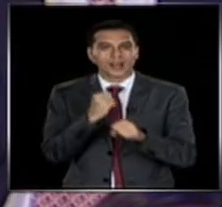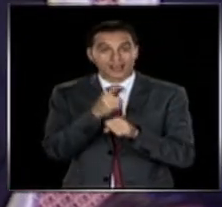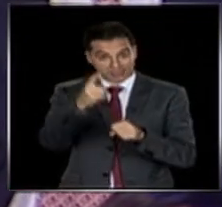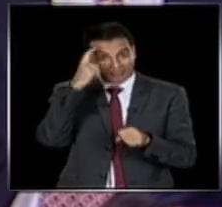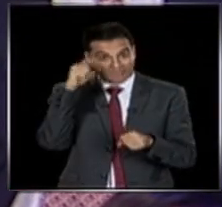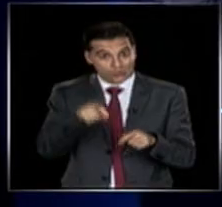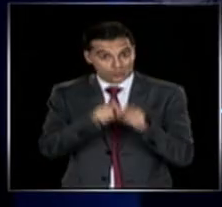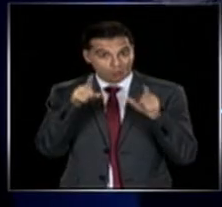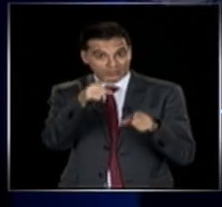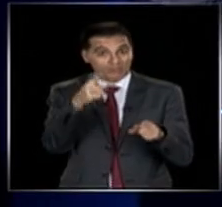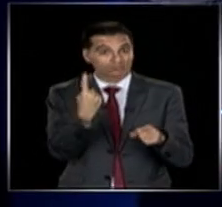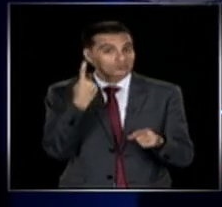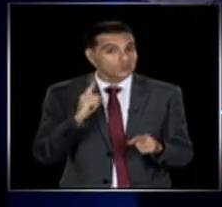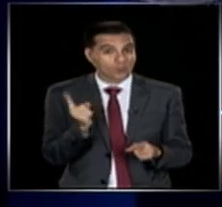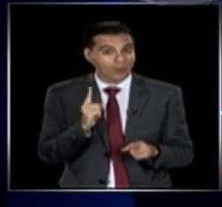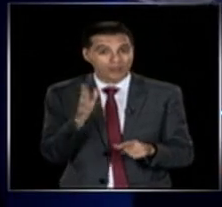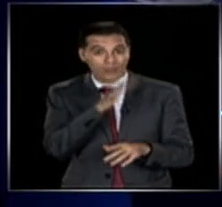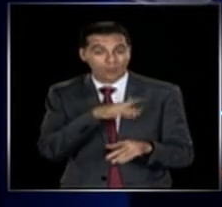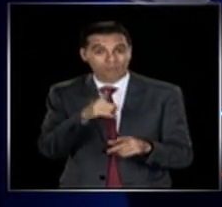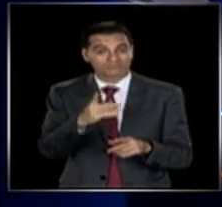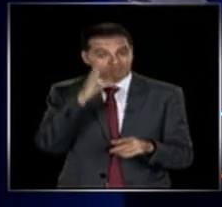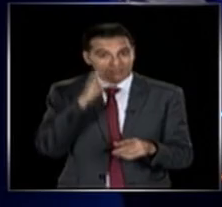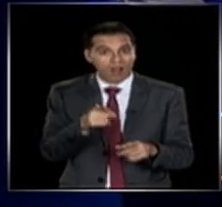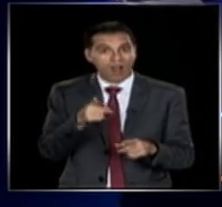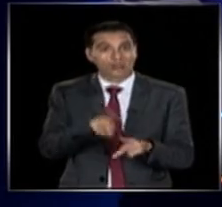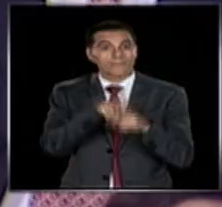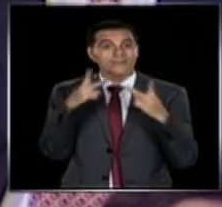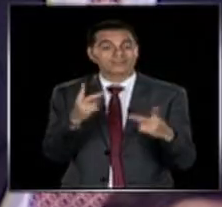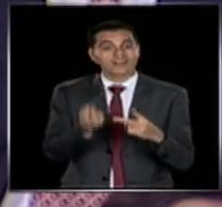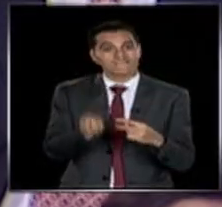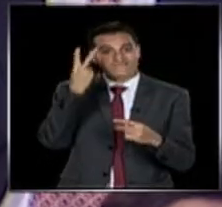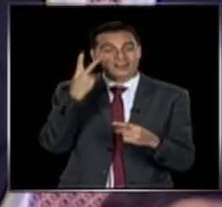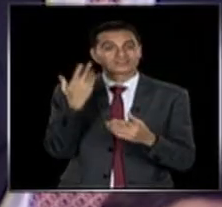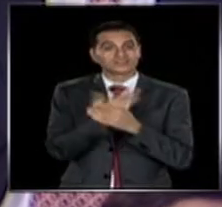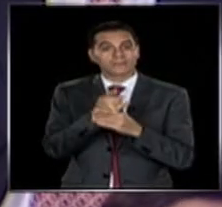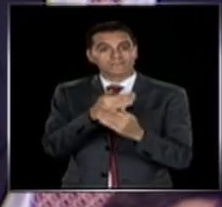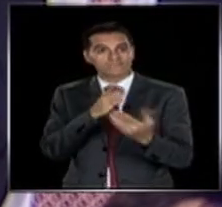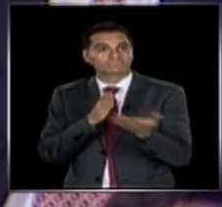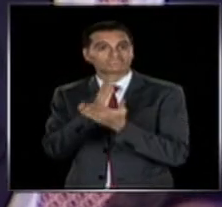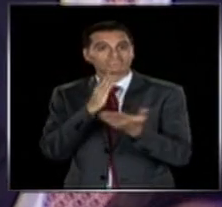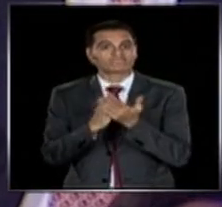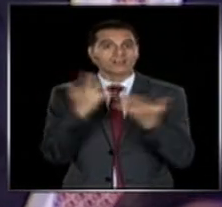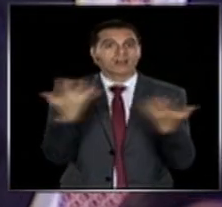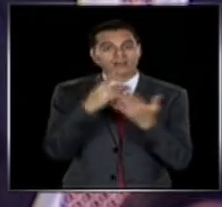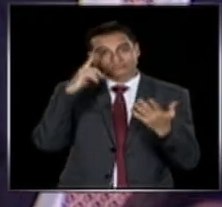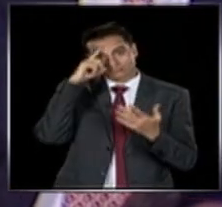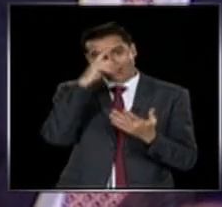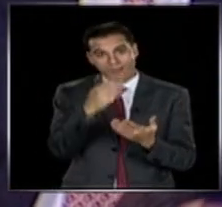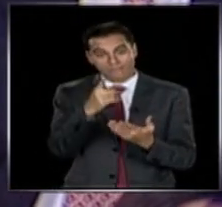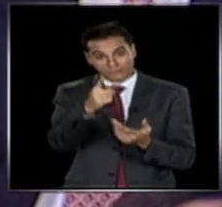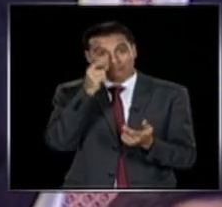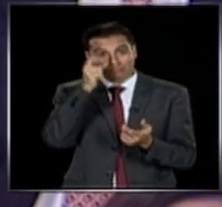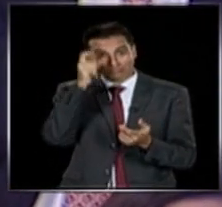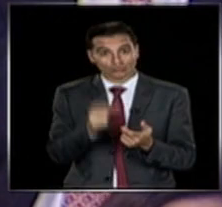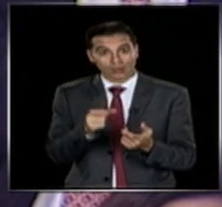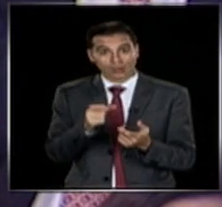وحدك، فأنت القادر باختلاف لتخطي المحال. أيها